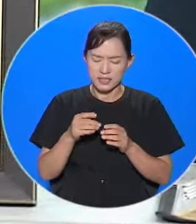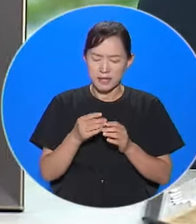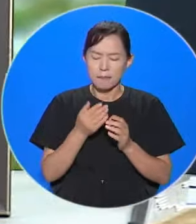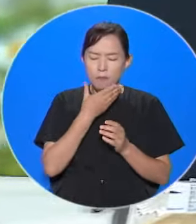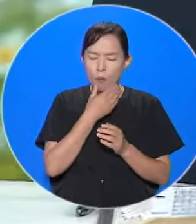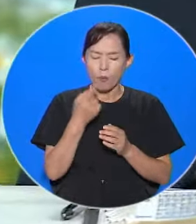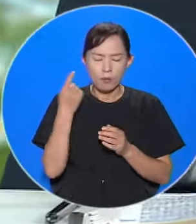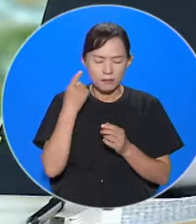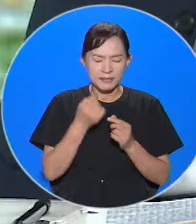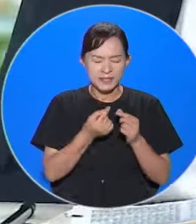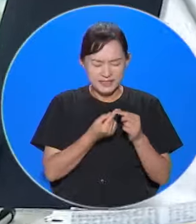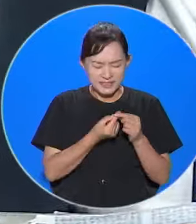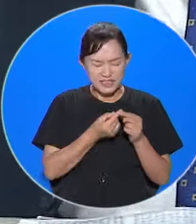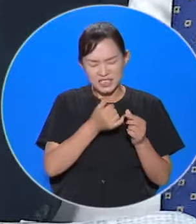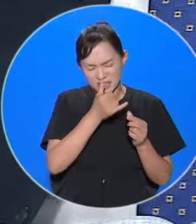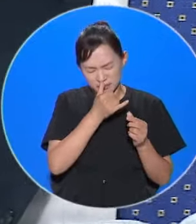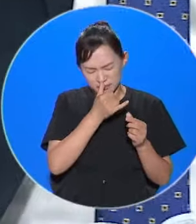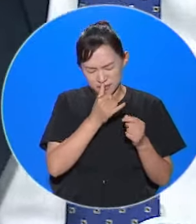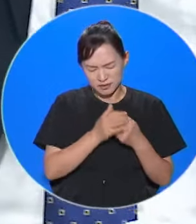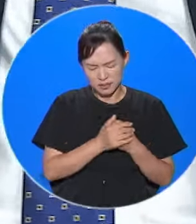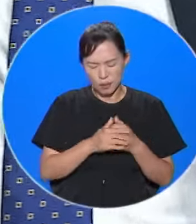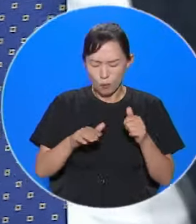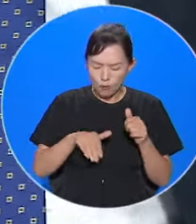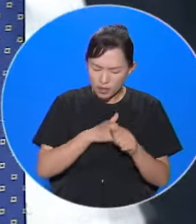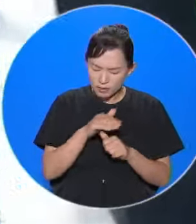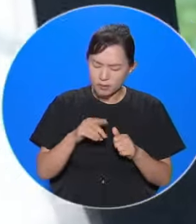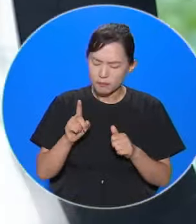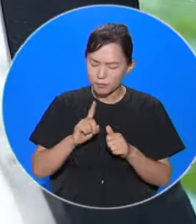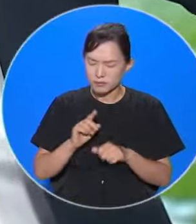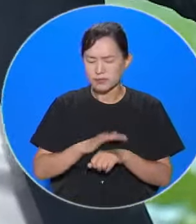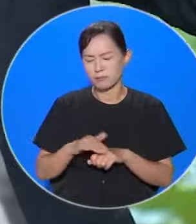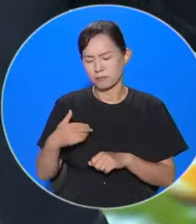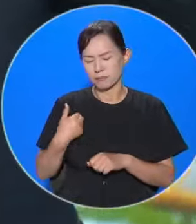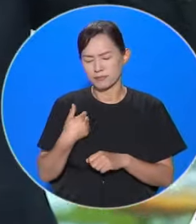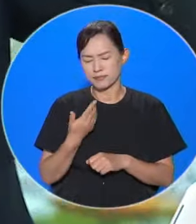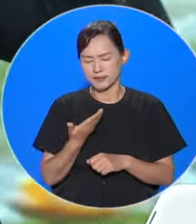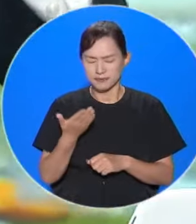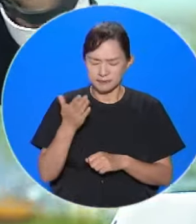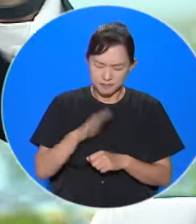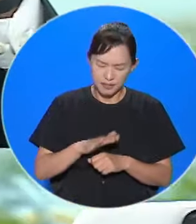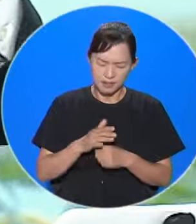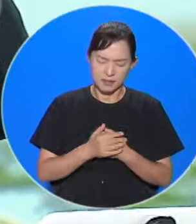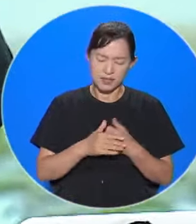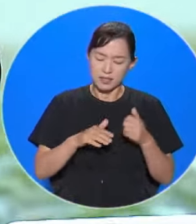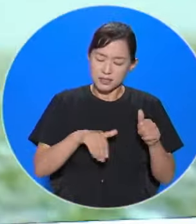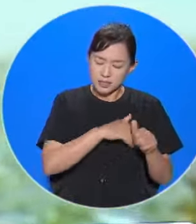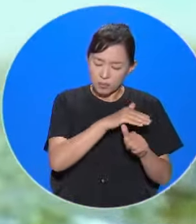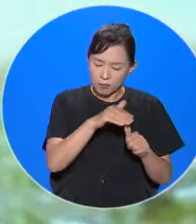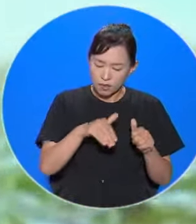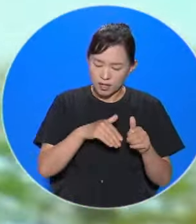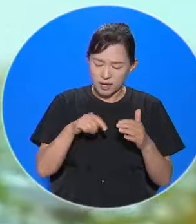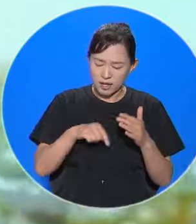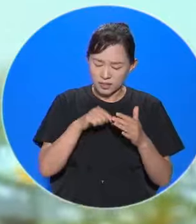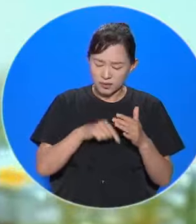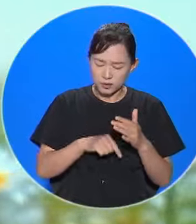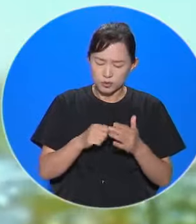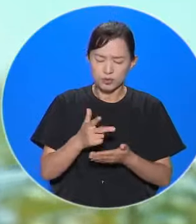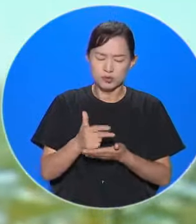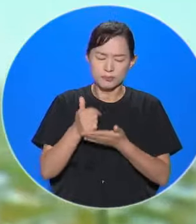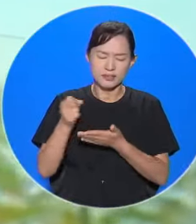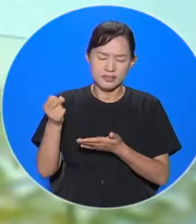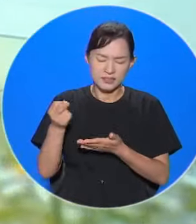씨앗이 있습니다. 아버지, 저들의 환경이 어떠한지는 모르지만 하나님, 저들의 상황 가운데서 다시 주님을 영접할